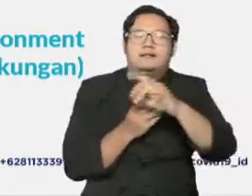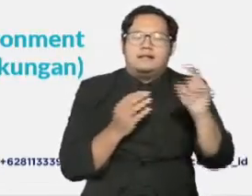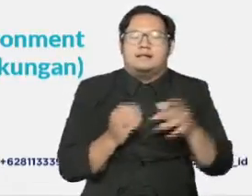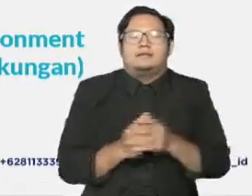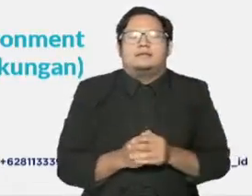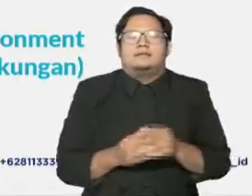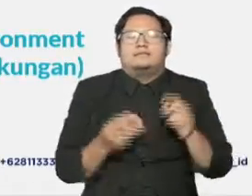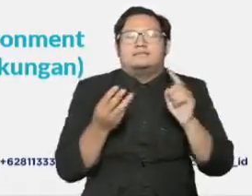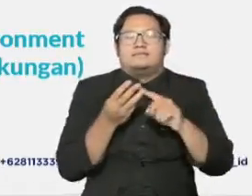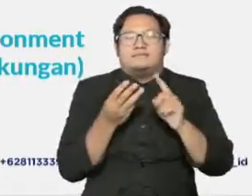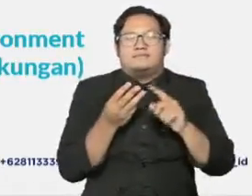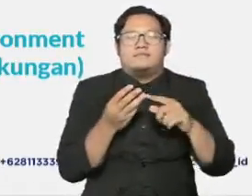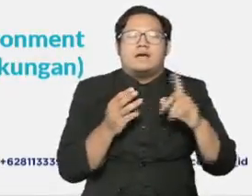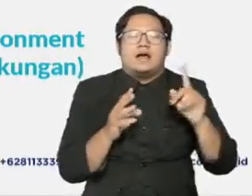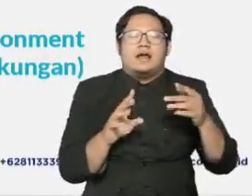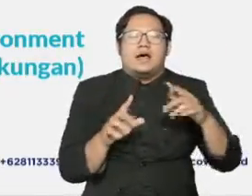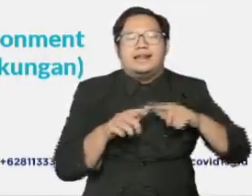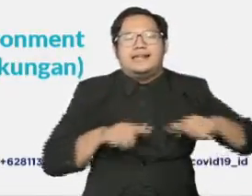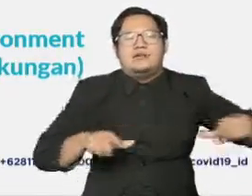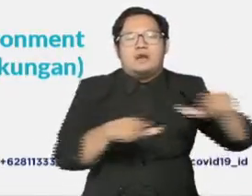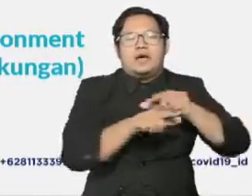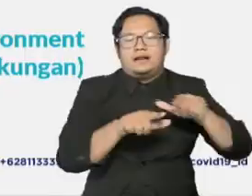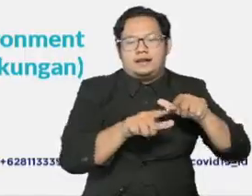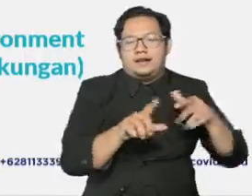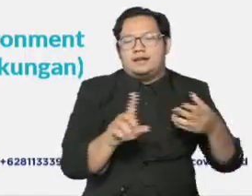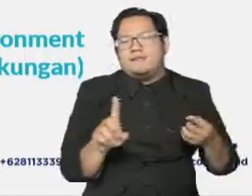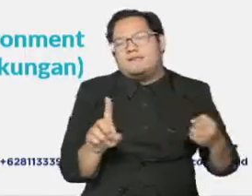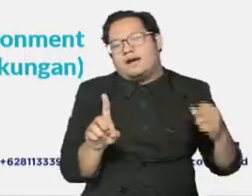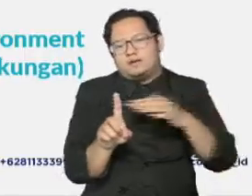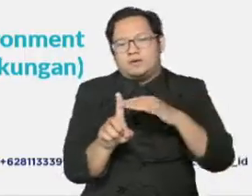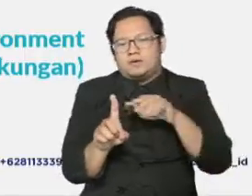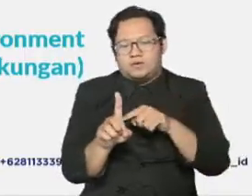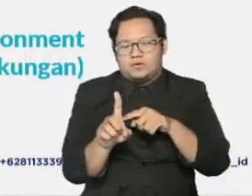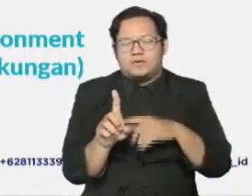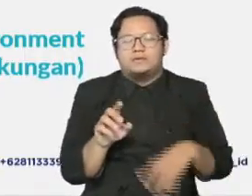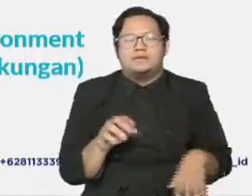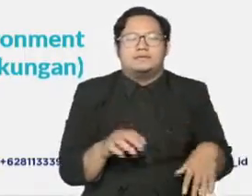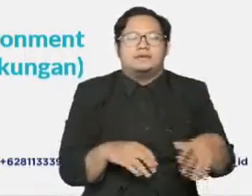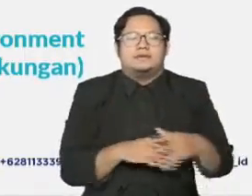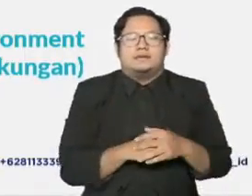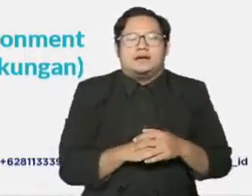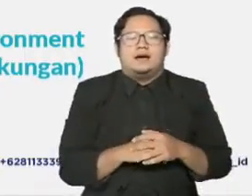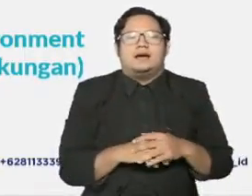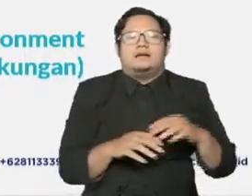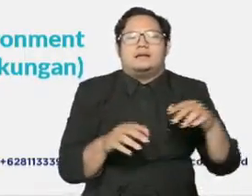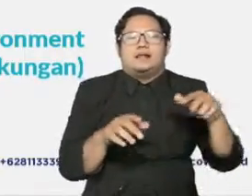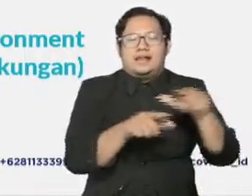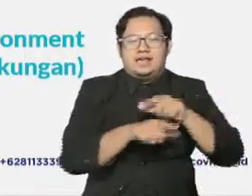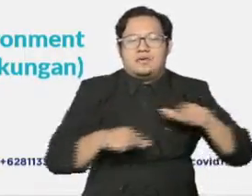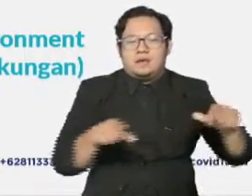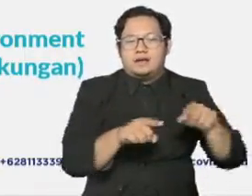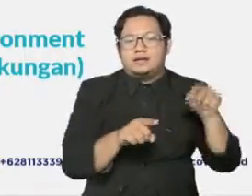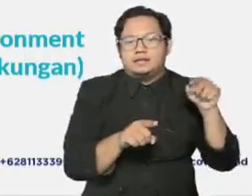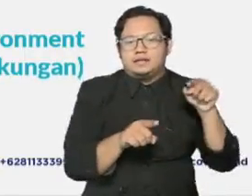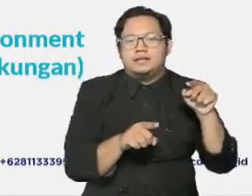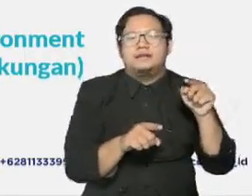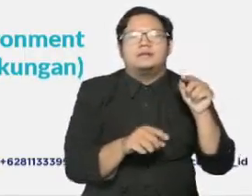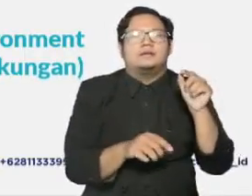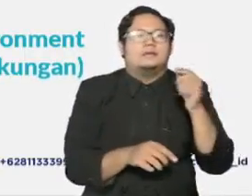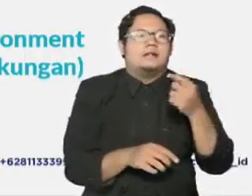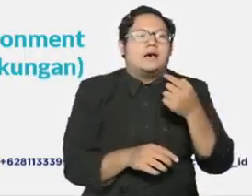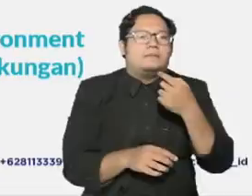yaitu faktor eksternal yang dapat meningkatkan penularan seperti laju kasus yang ada kepadatan